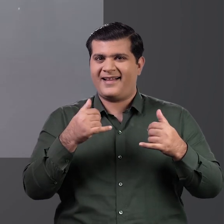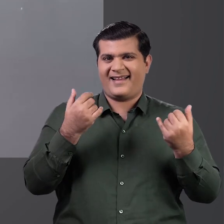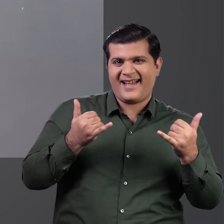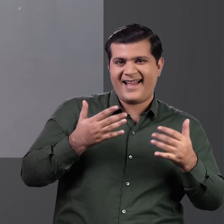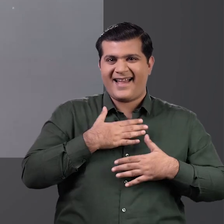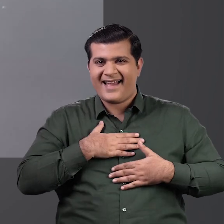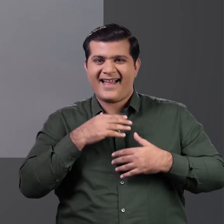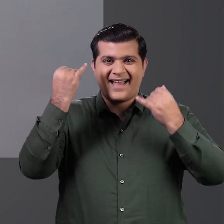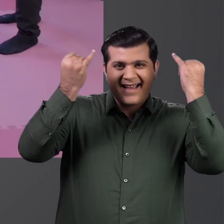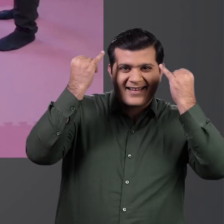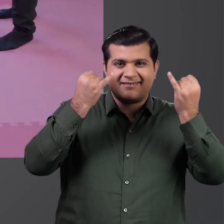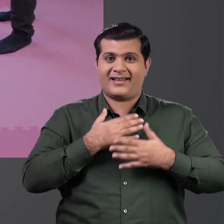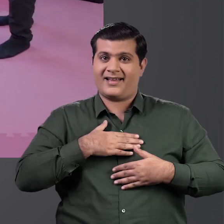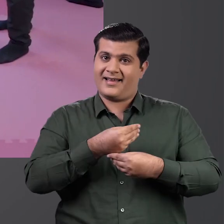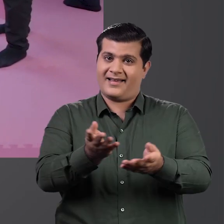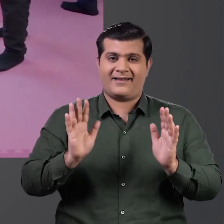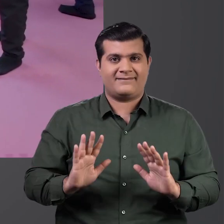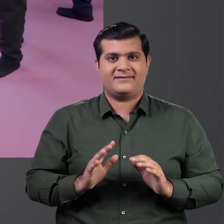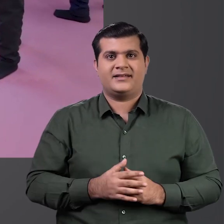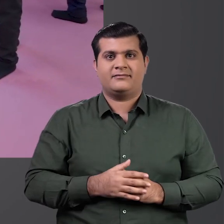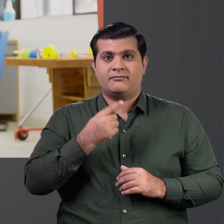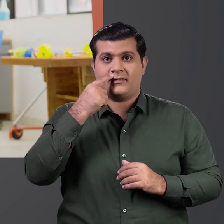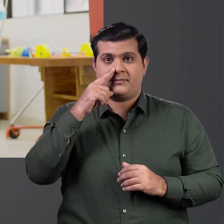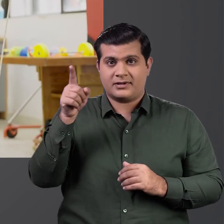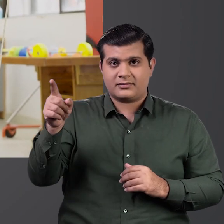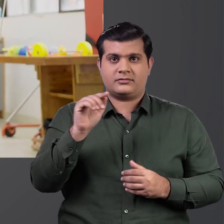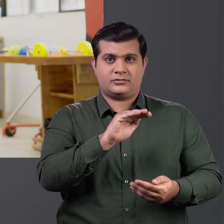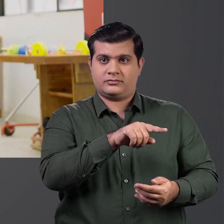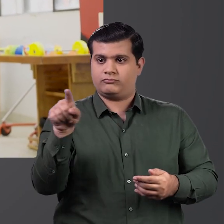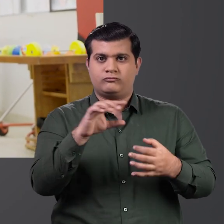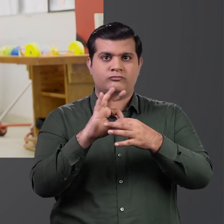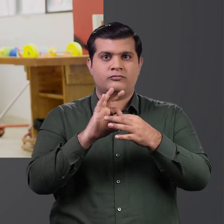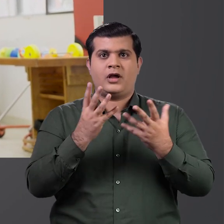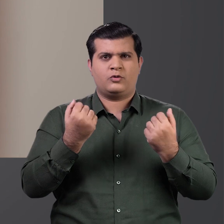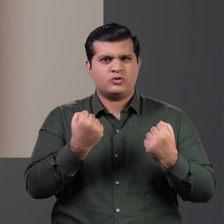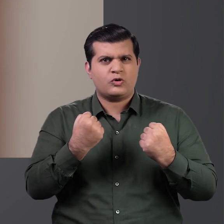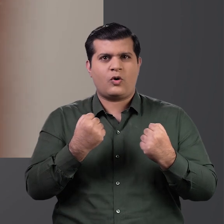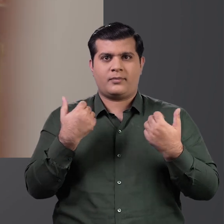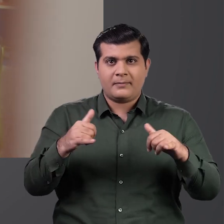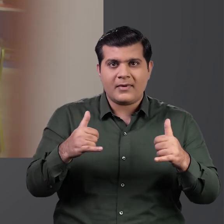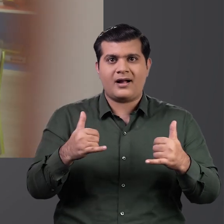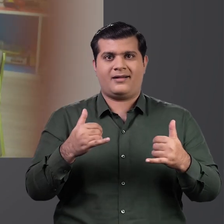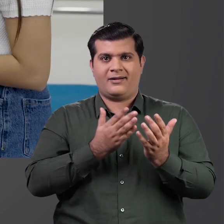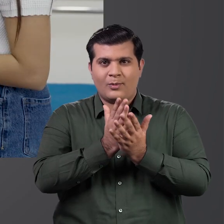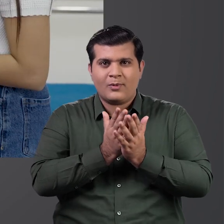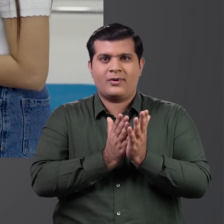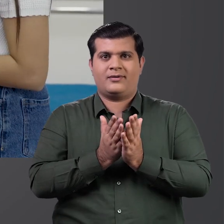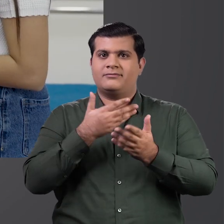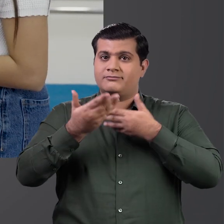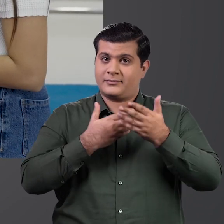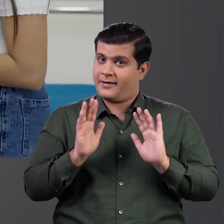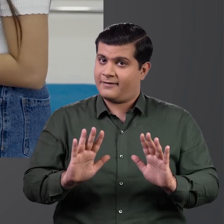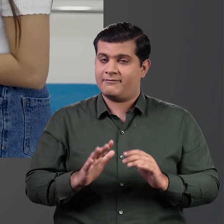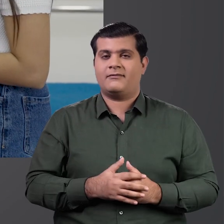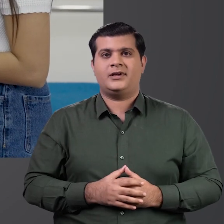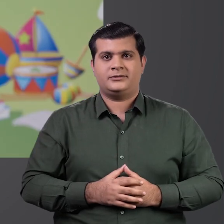बड़े रचनात्मक तरीकों से बच्चों को सिखाया जाता है। माता पिता और बच्चों की बॉन्डिंग को मजबूत करने के लिए कई तरह की